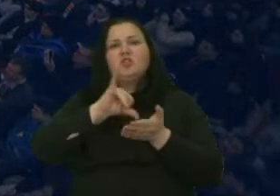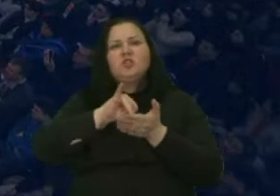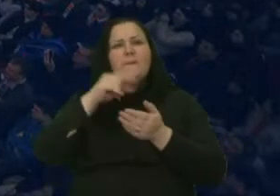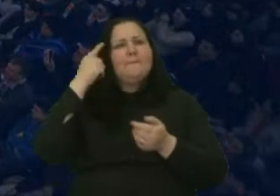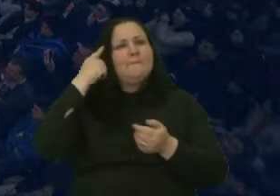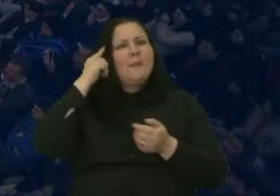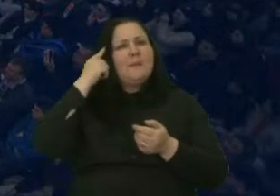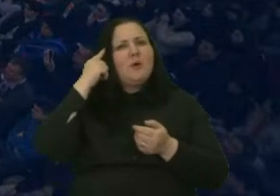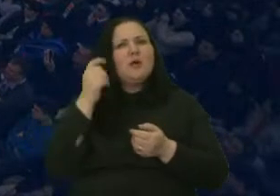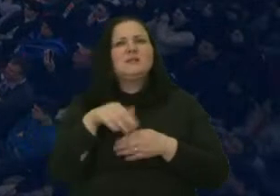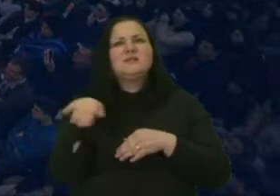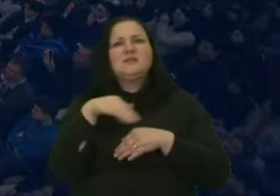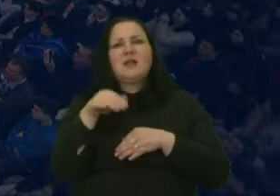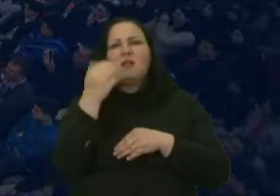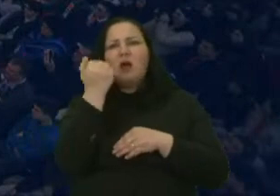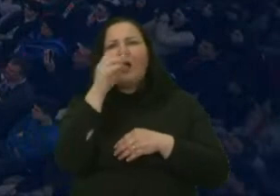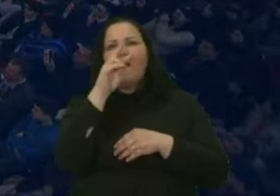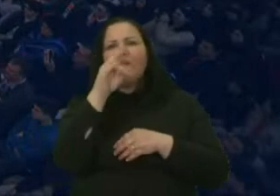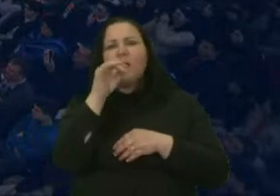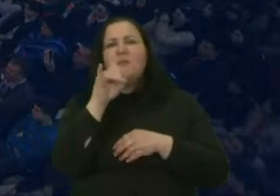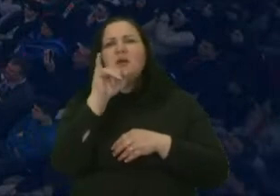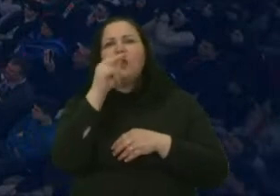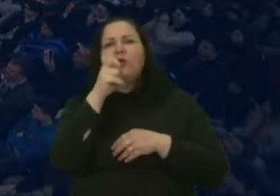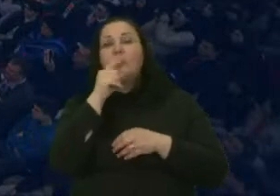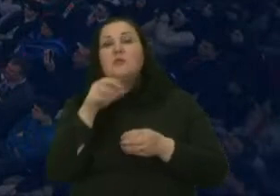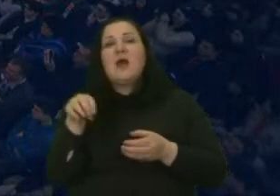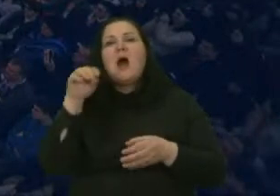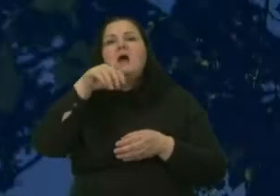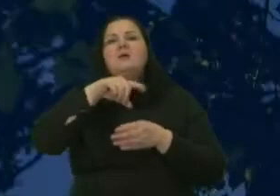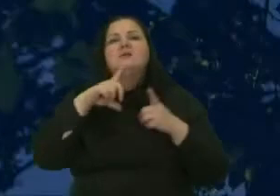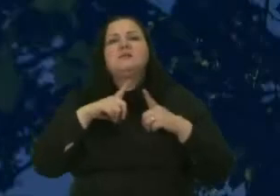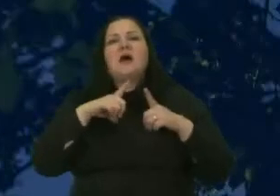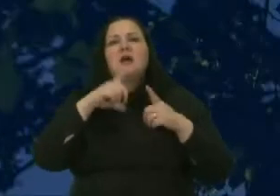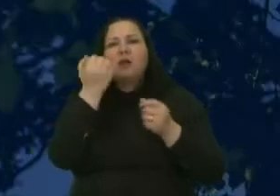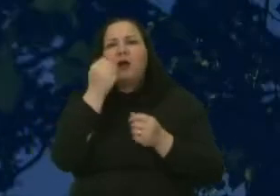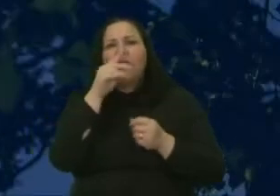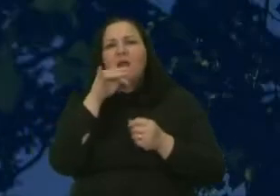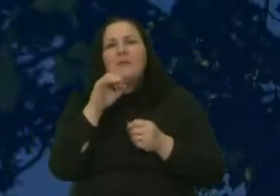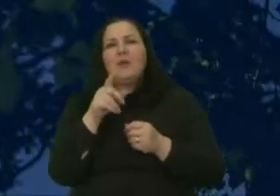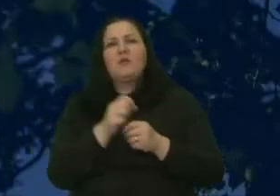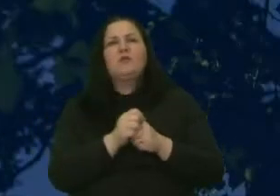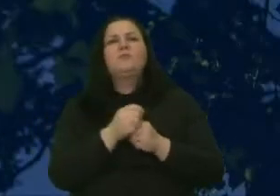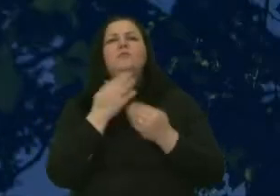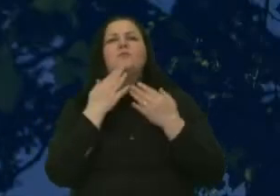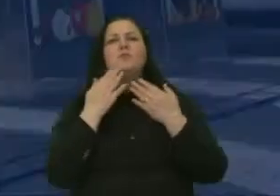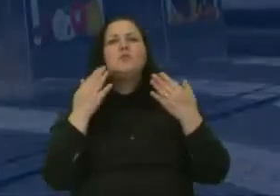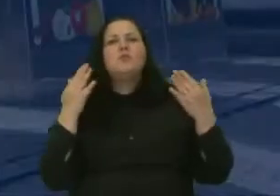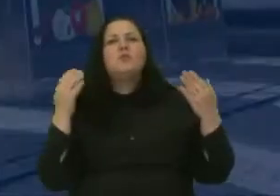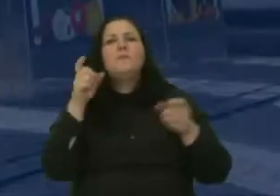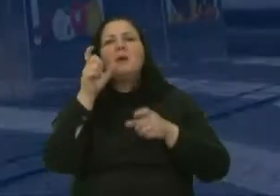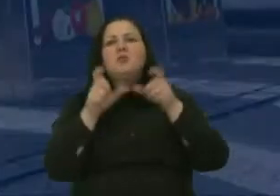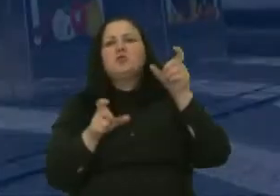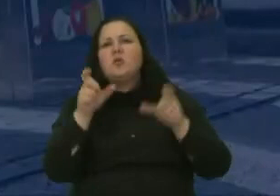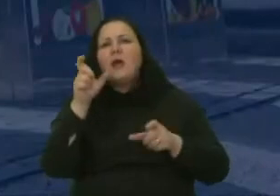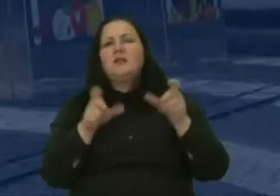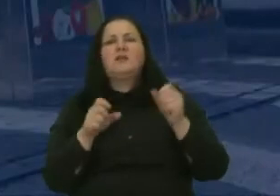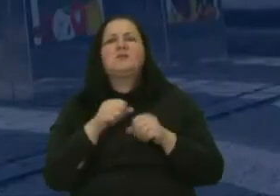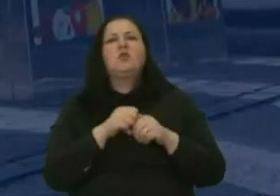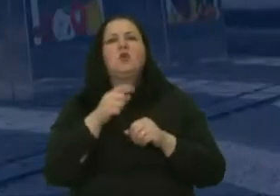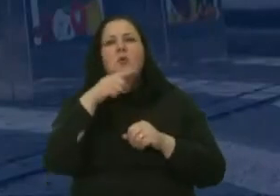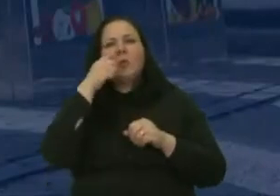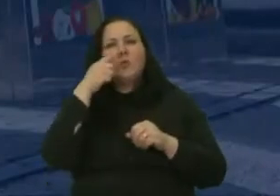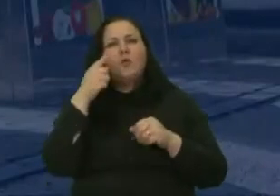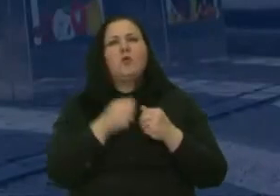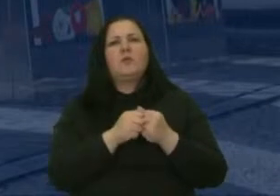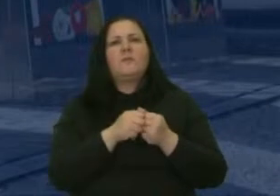Iancu de pe strada Avram Iancu Unde a locuit Avram Iancu în perioada studenției muzeul personalităților clujeni eficiență energetică